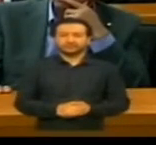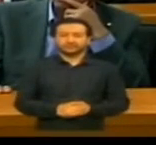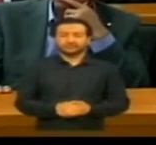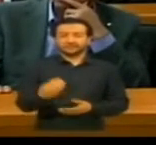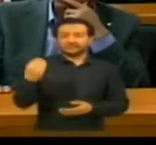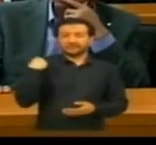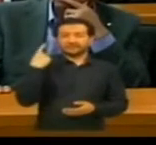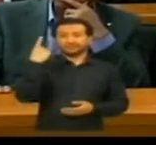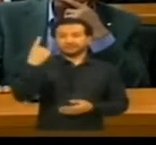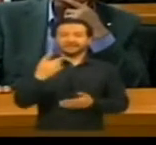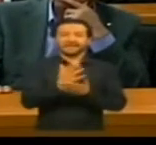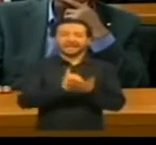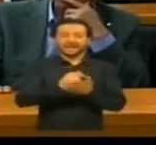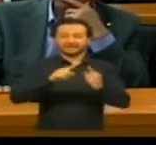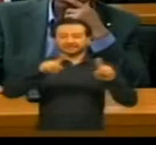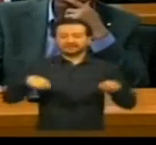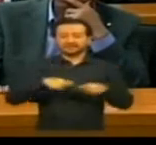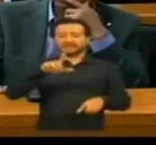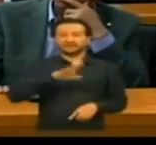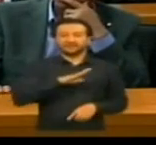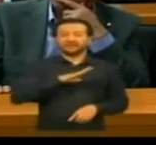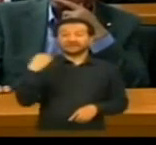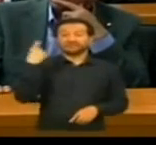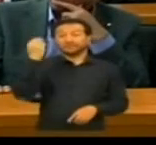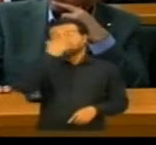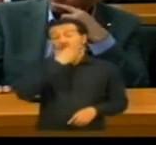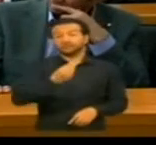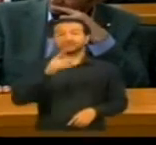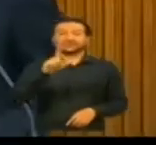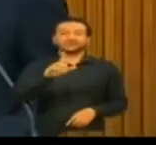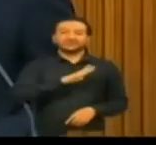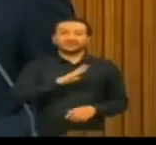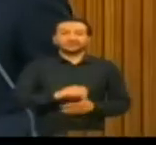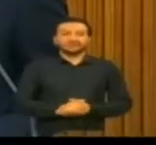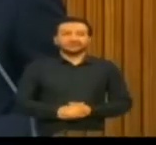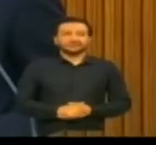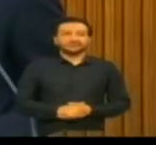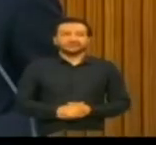Yeni bir reçeteye ihtiyacımız var. Yeni bir güzelliğe ihtiyacımız var.